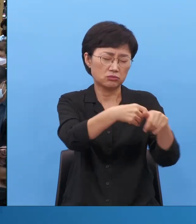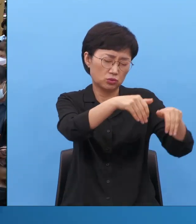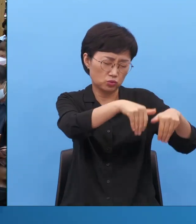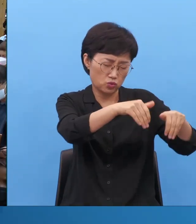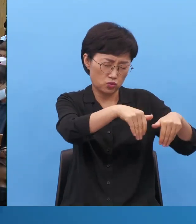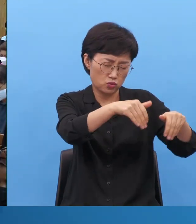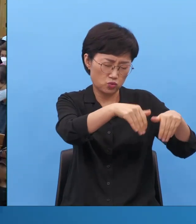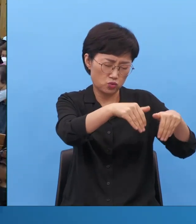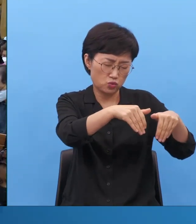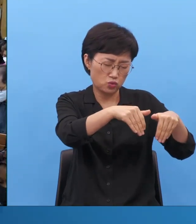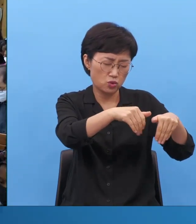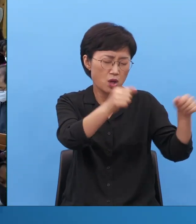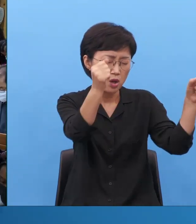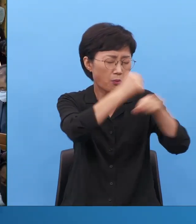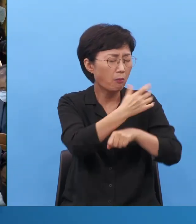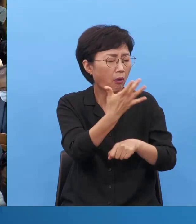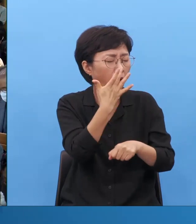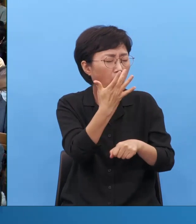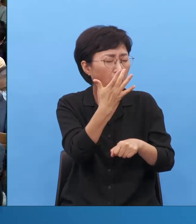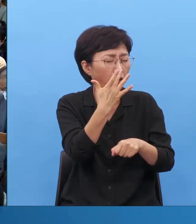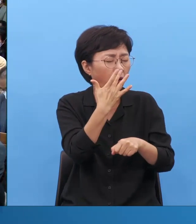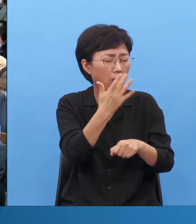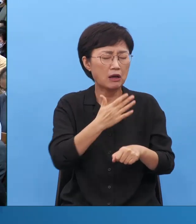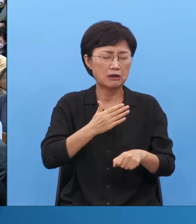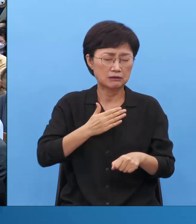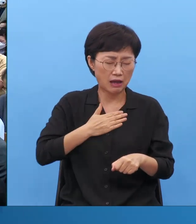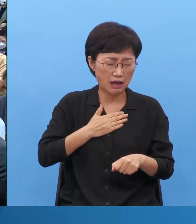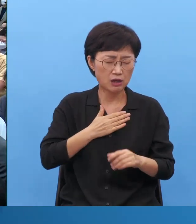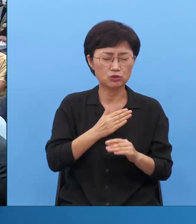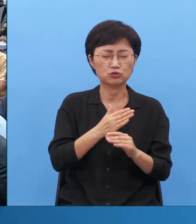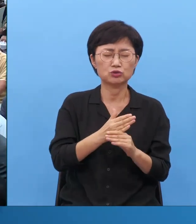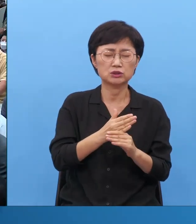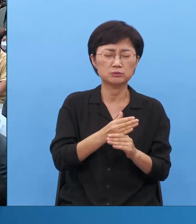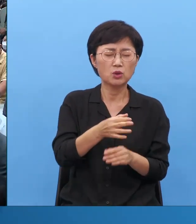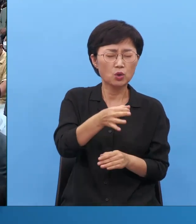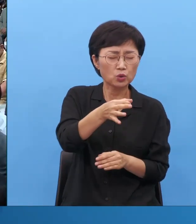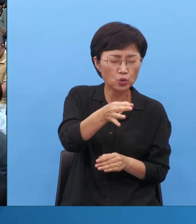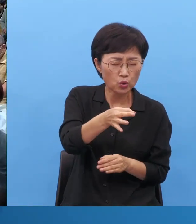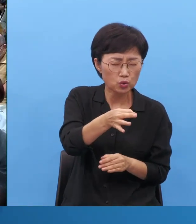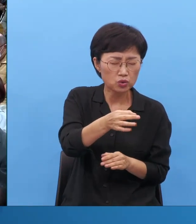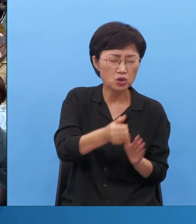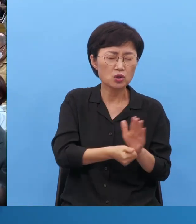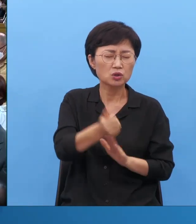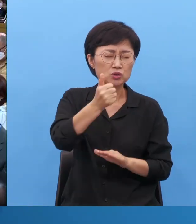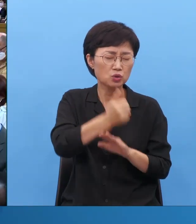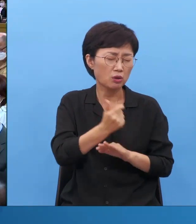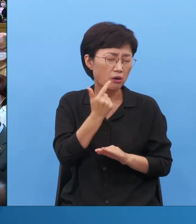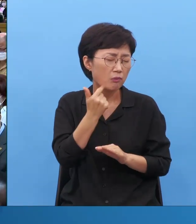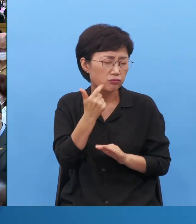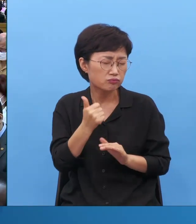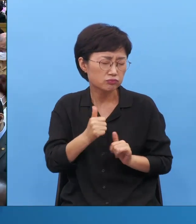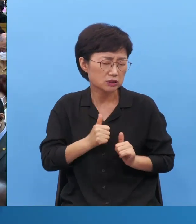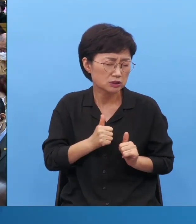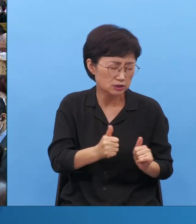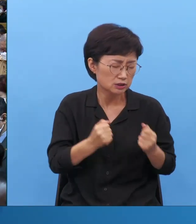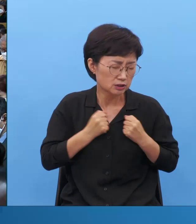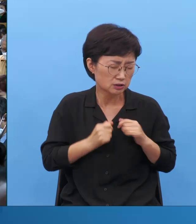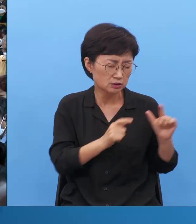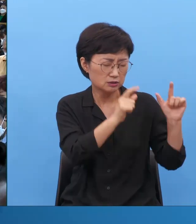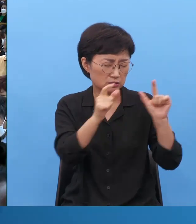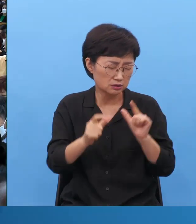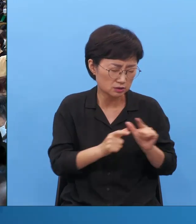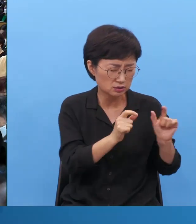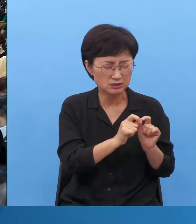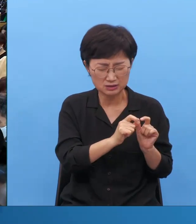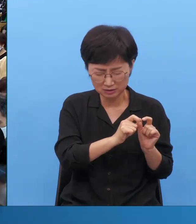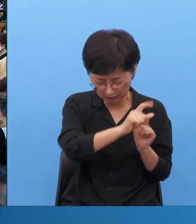나 물질 성공 중심의 열심히 인생을 살아가고 있습니다. Not able to hear the gospel, so many people on earth live within the 12 problems made by Satan.